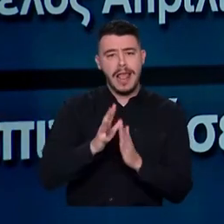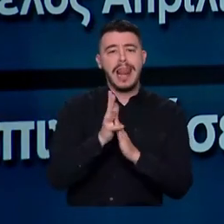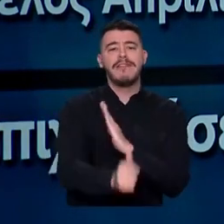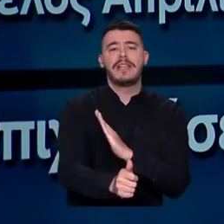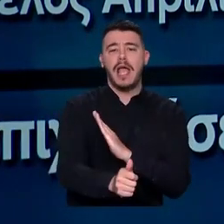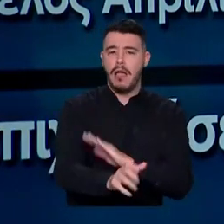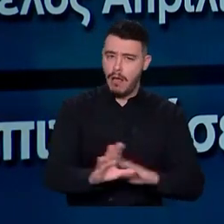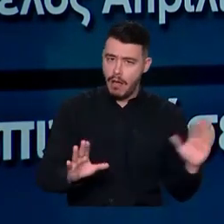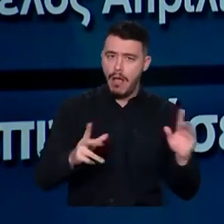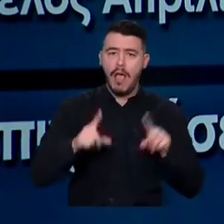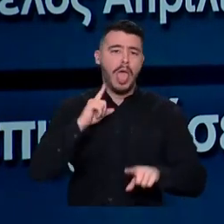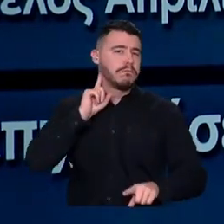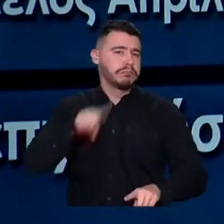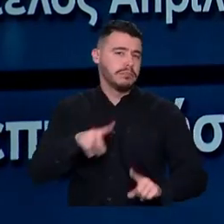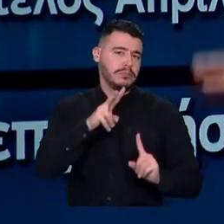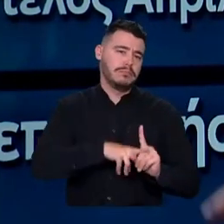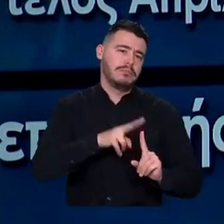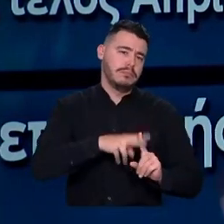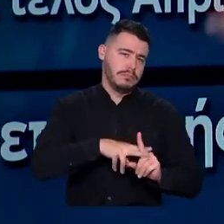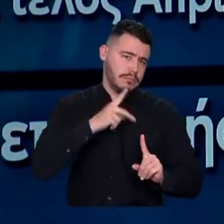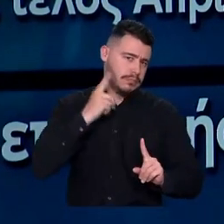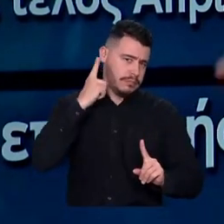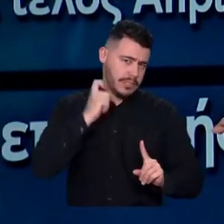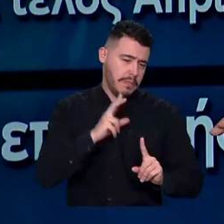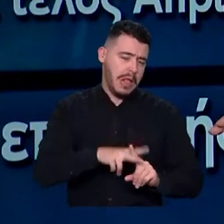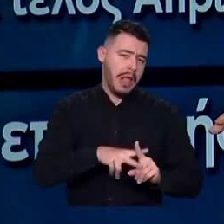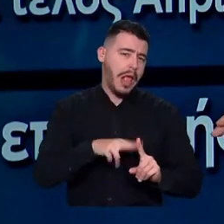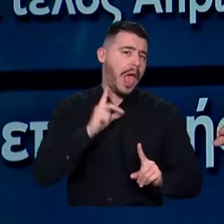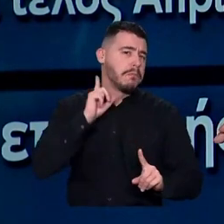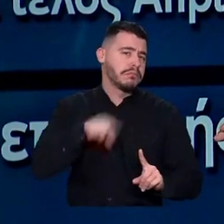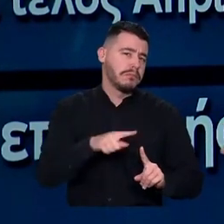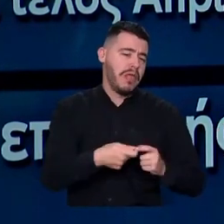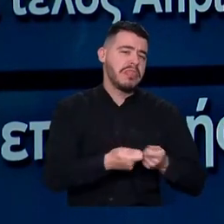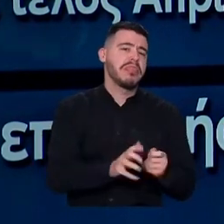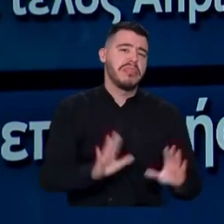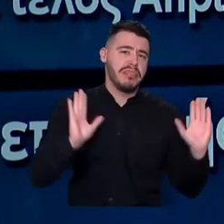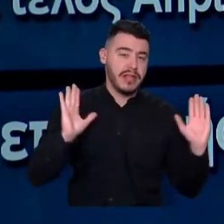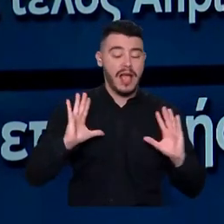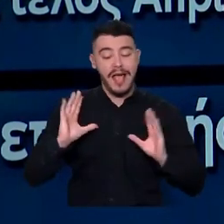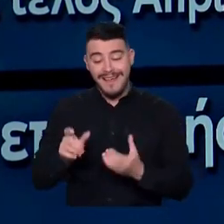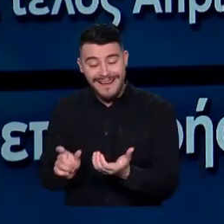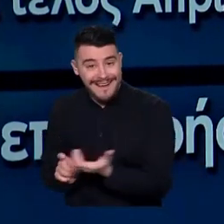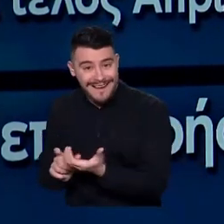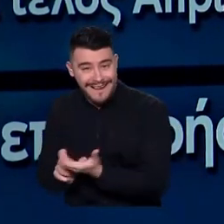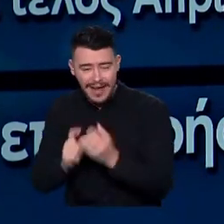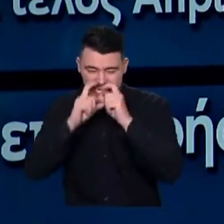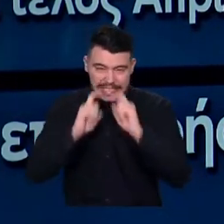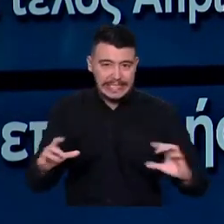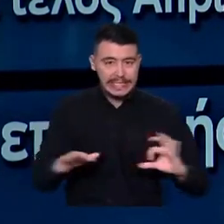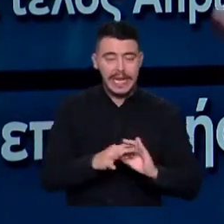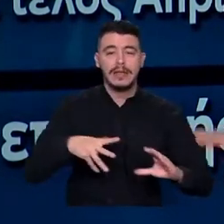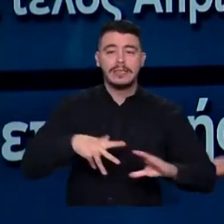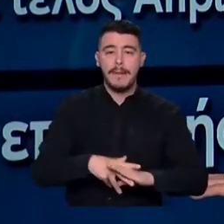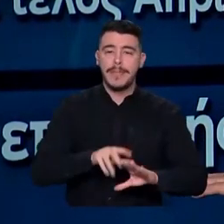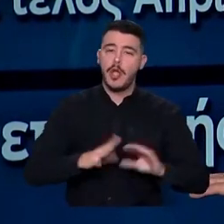ζημιά είναι αλήθεια αυτό αλλά ένα μεγάλο μέρος καλύπτεται και τώρα πια που είμαστε σχεδόν στο να είναι λίγο πάνω οι